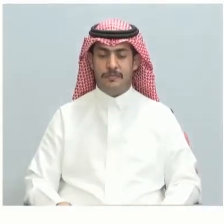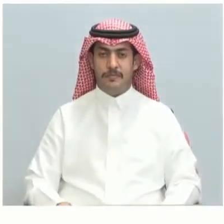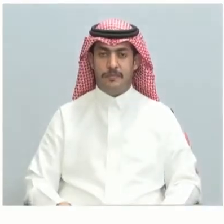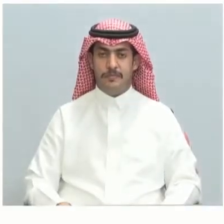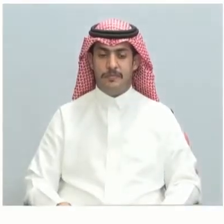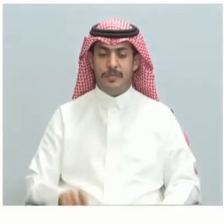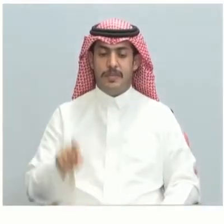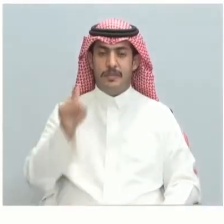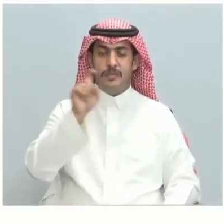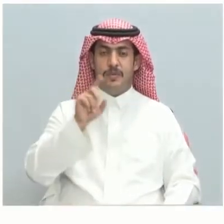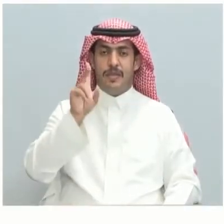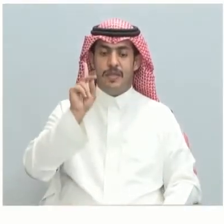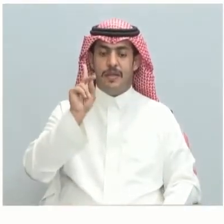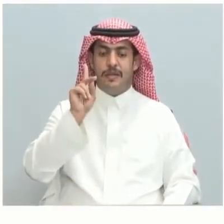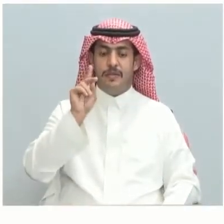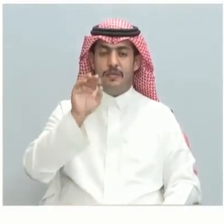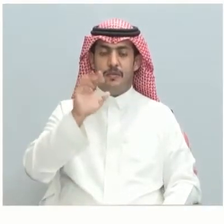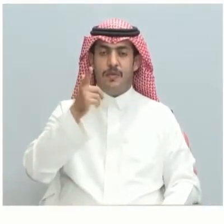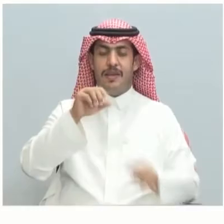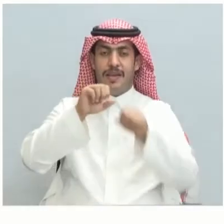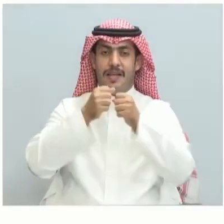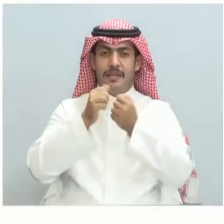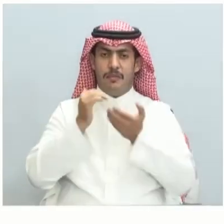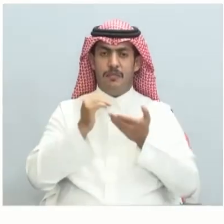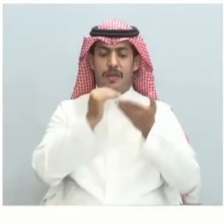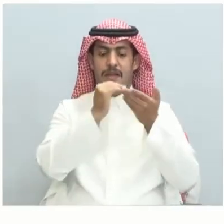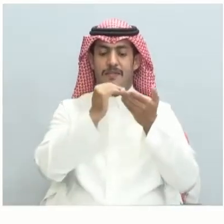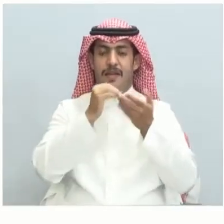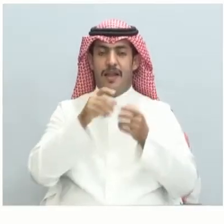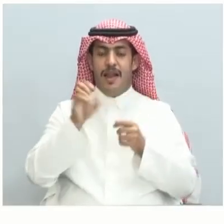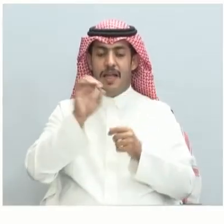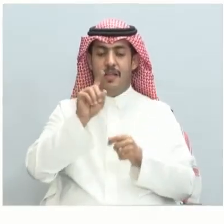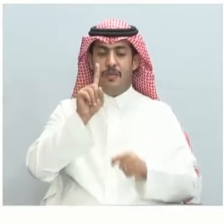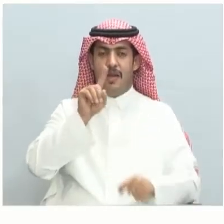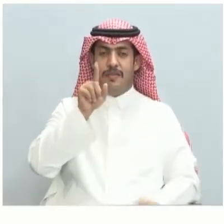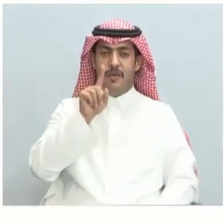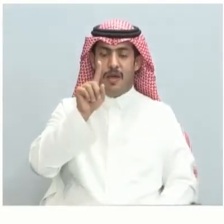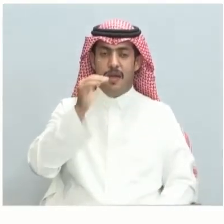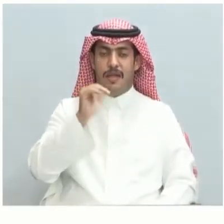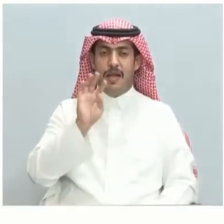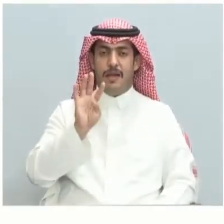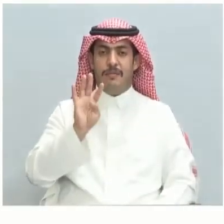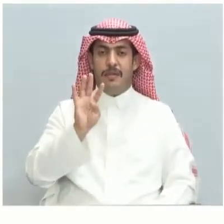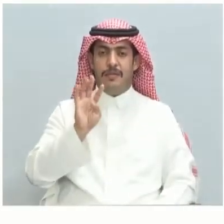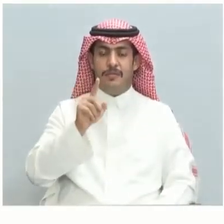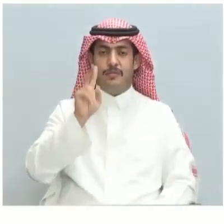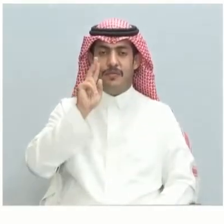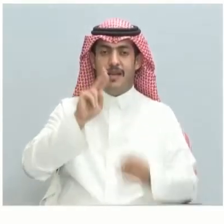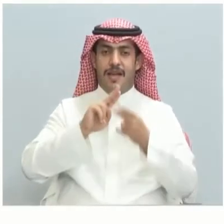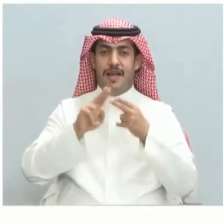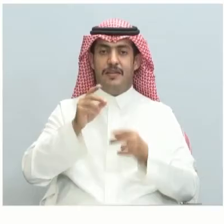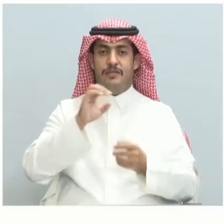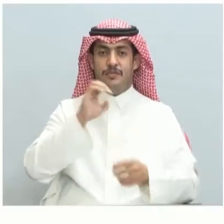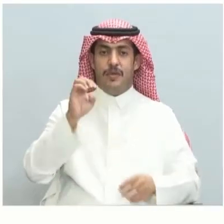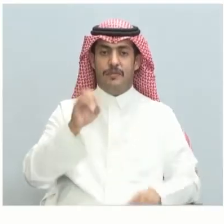السؤال الثاني يقول بل كسر المكافئ للعدد واحد وربع تفضل يا مبدعين